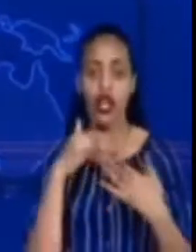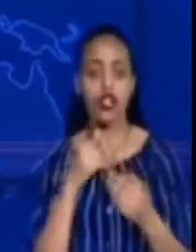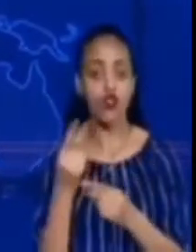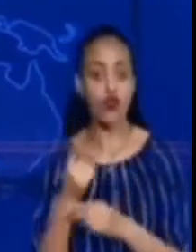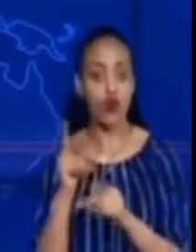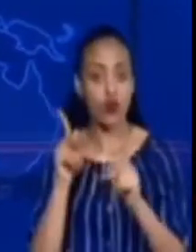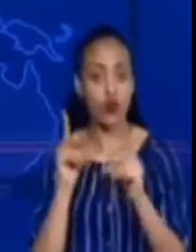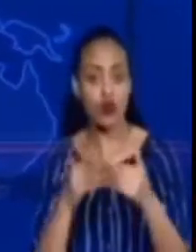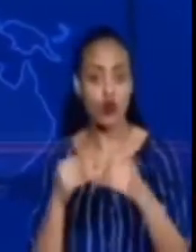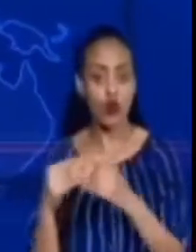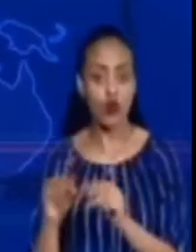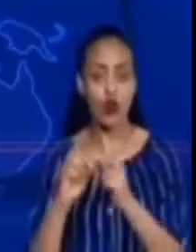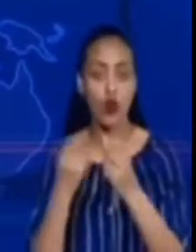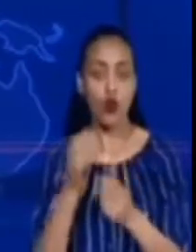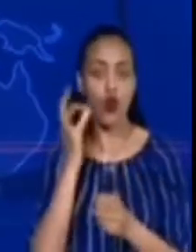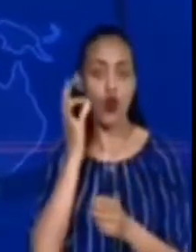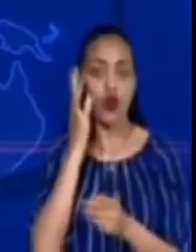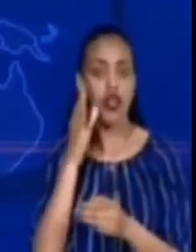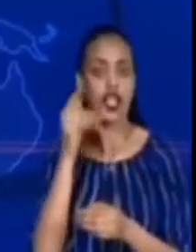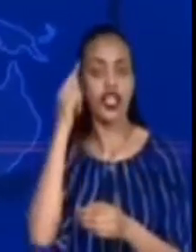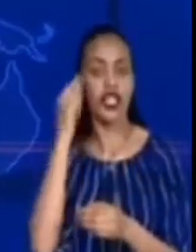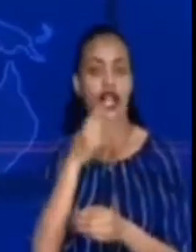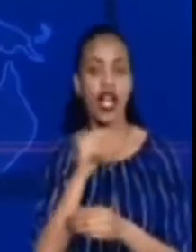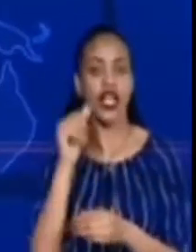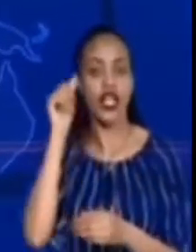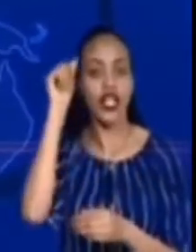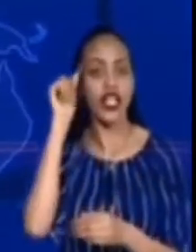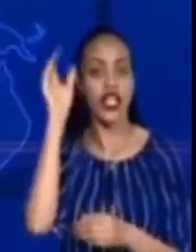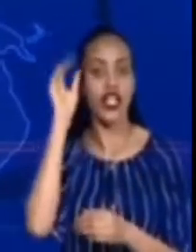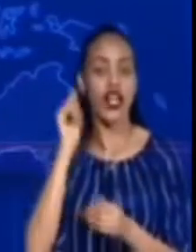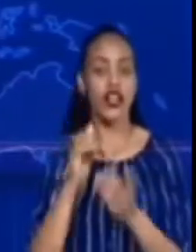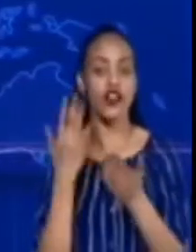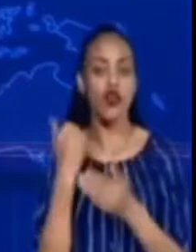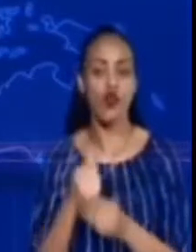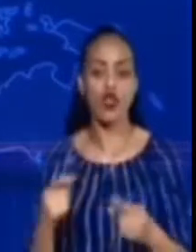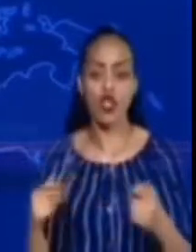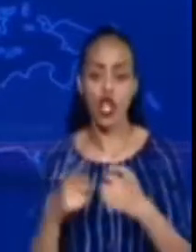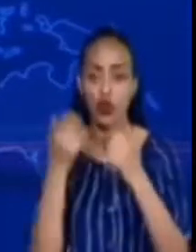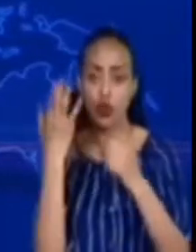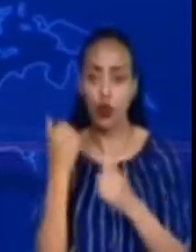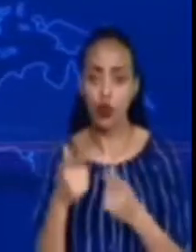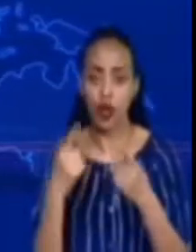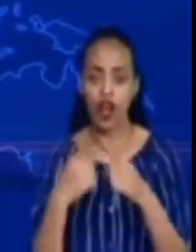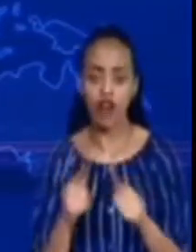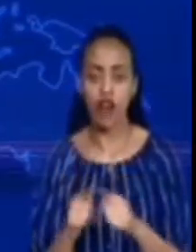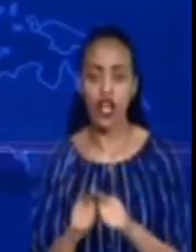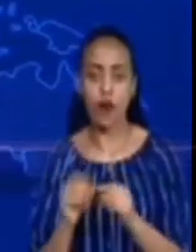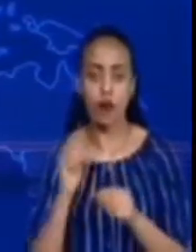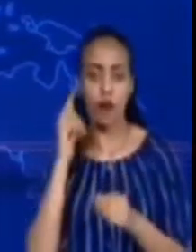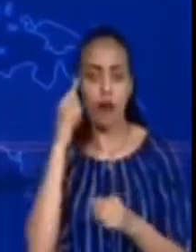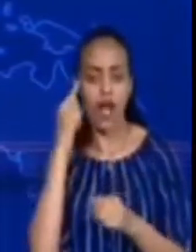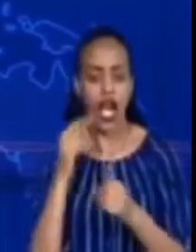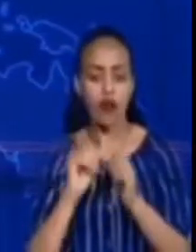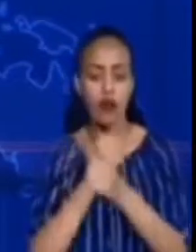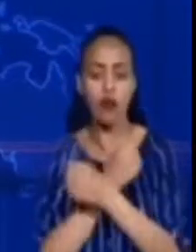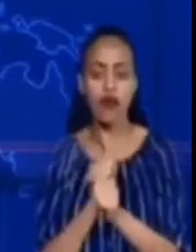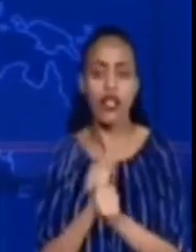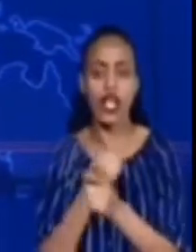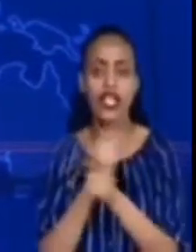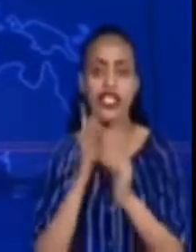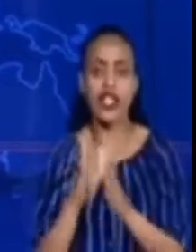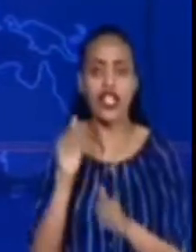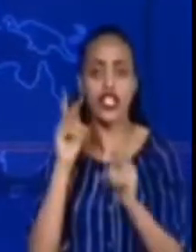እናንተ ያፈራችሁት እናንተ እንጂ እኛ አይደለም። እኛ ግን አስተማሪዎቻችን ቤታቸው ላይ